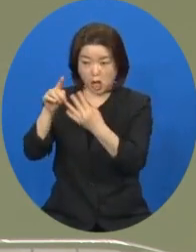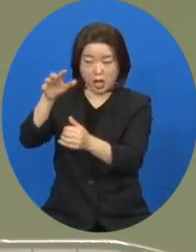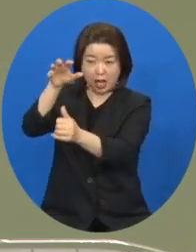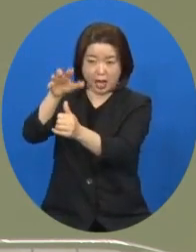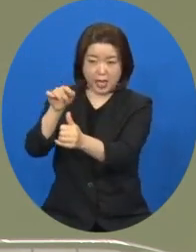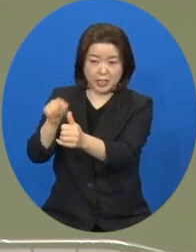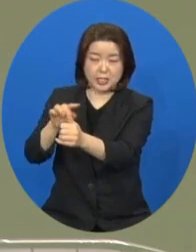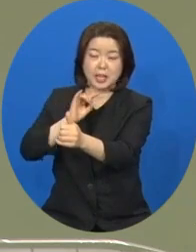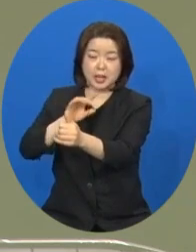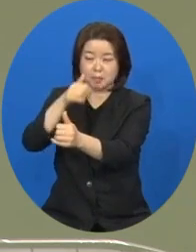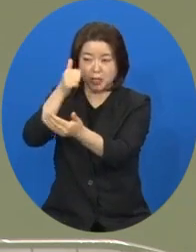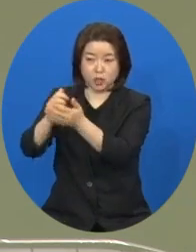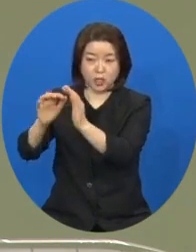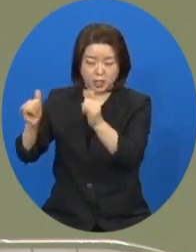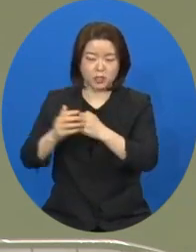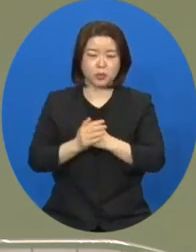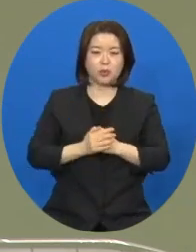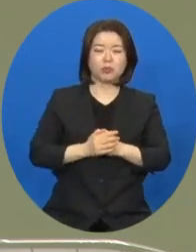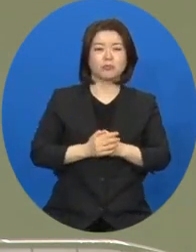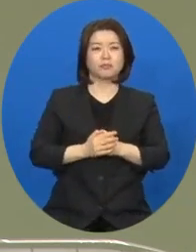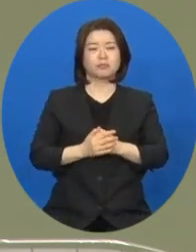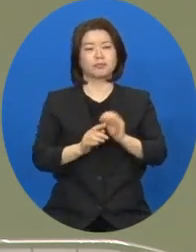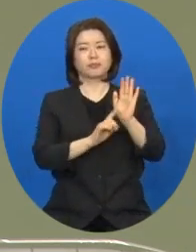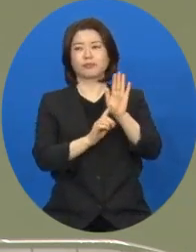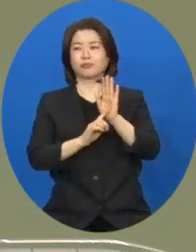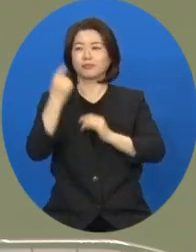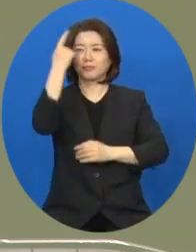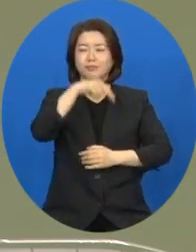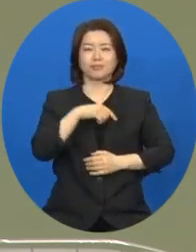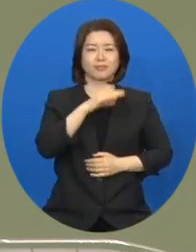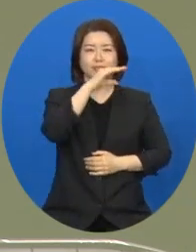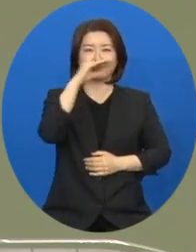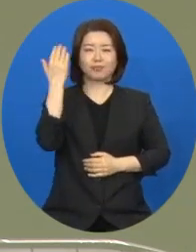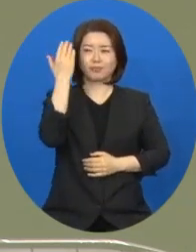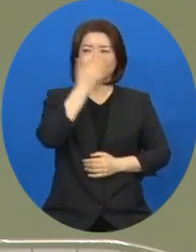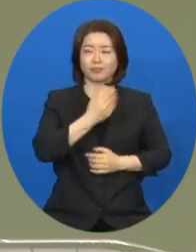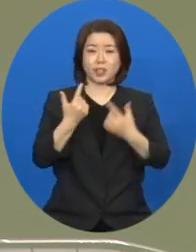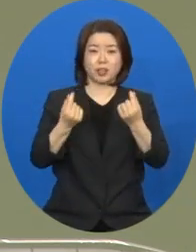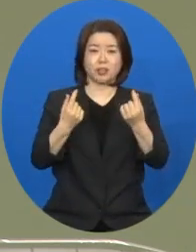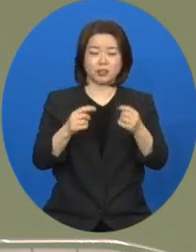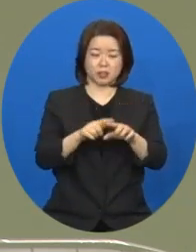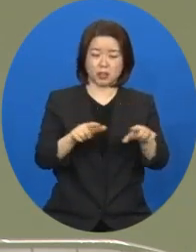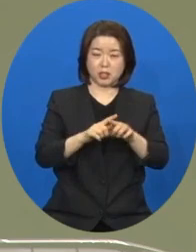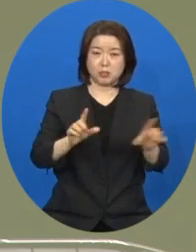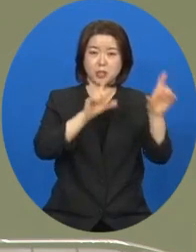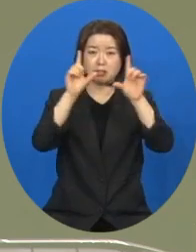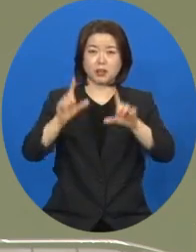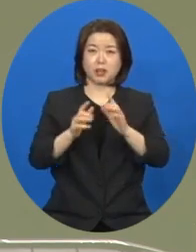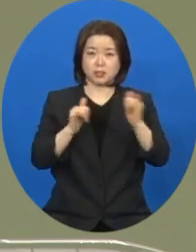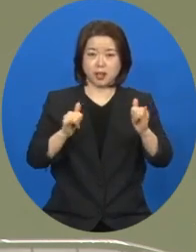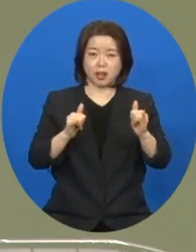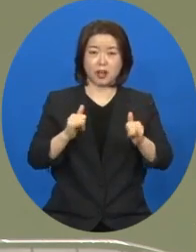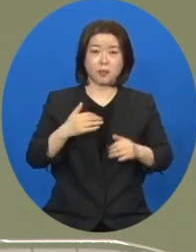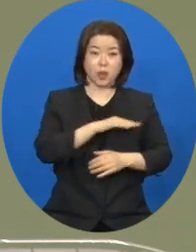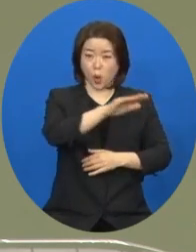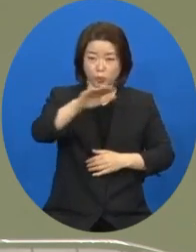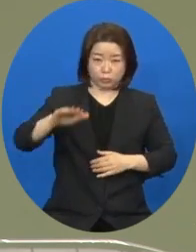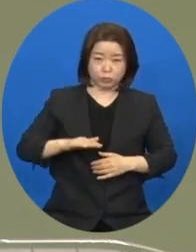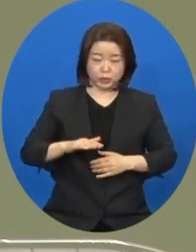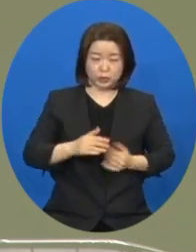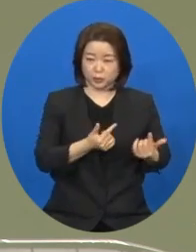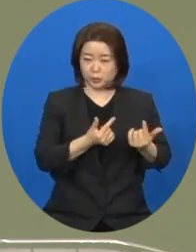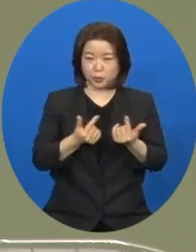짓는 게 아닙니다. 멀쩡하게 그저 평범한 그런 삶을 살아가는 모든